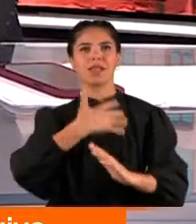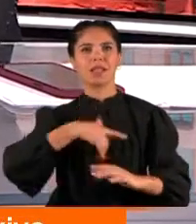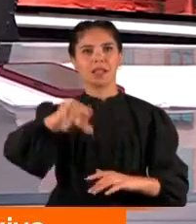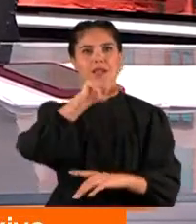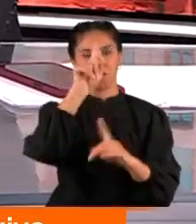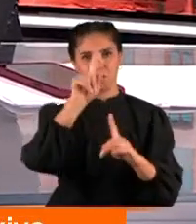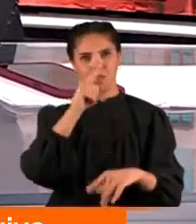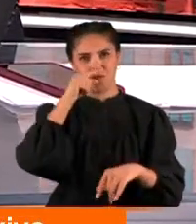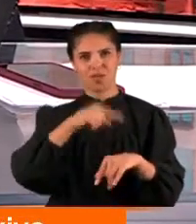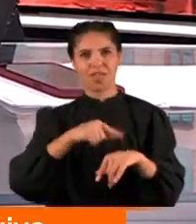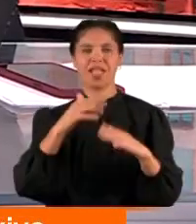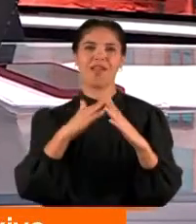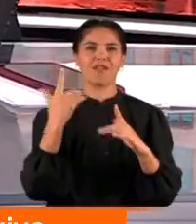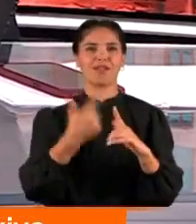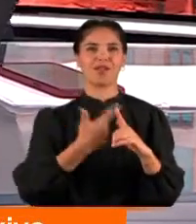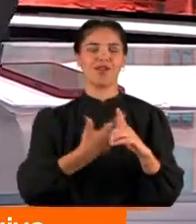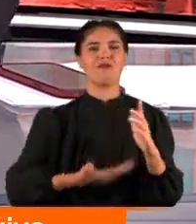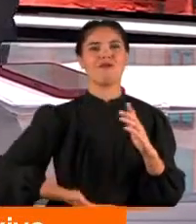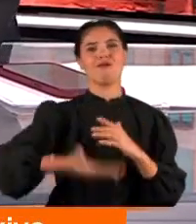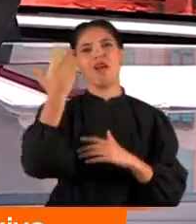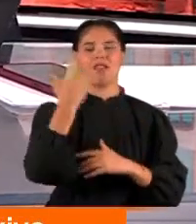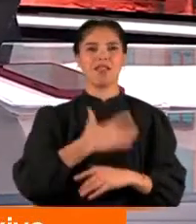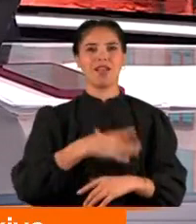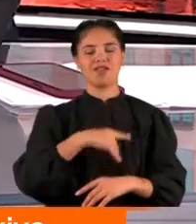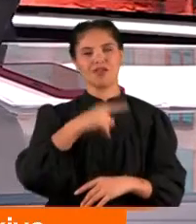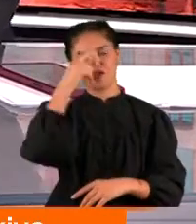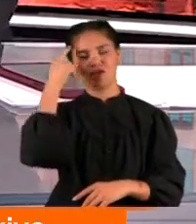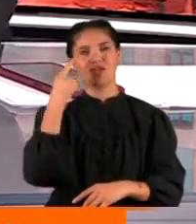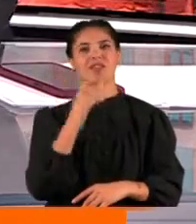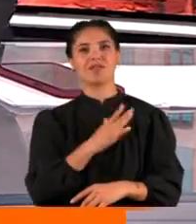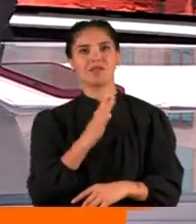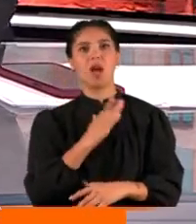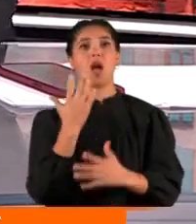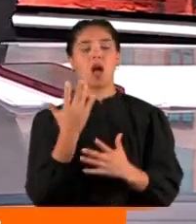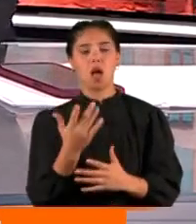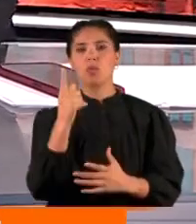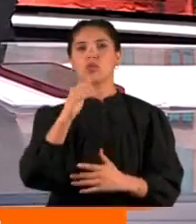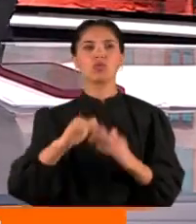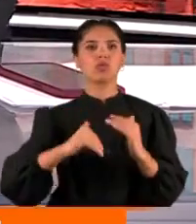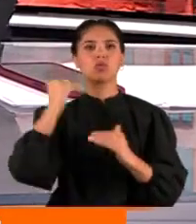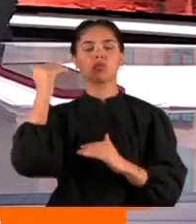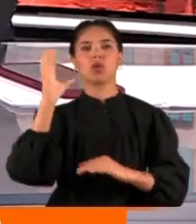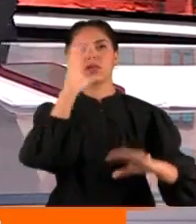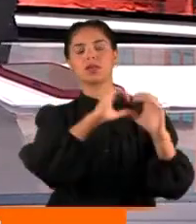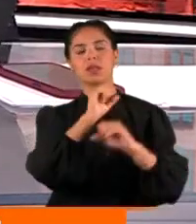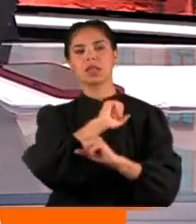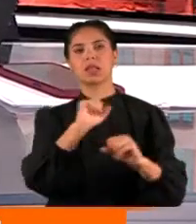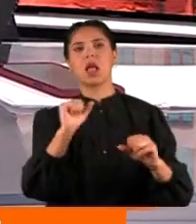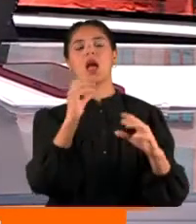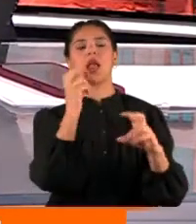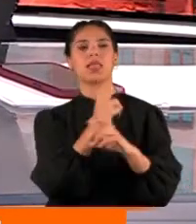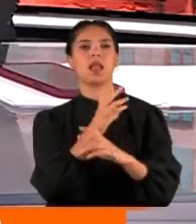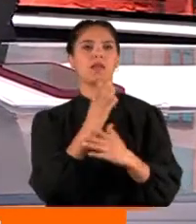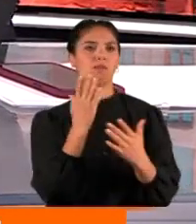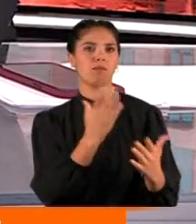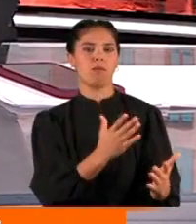cazip geliyor bu. Evlerini kiraya daha yüksekten verme şansı çıkıyor çünkü önlerine ama o cazibenin arkasında gizli bir mağduriyet tehlikesi